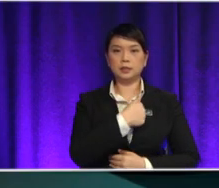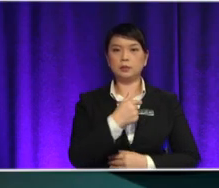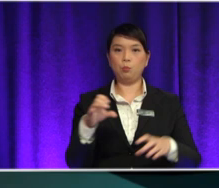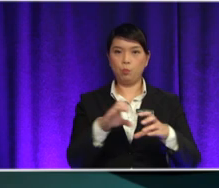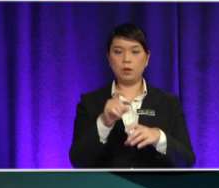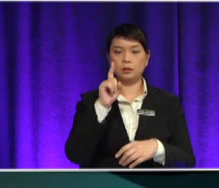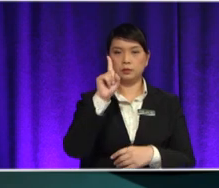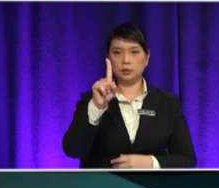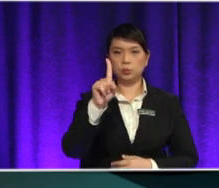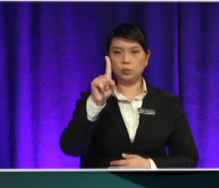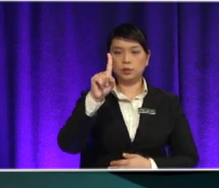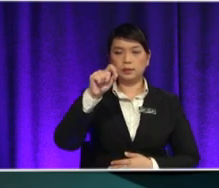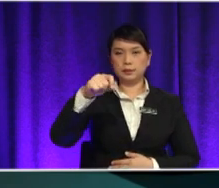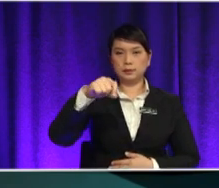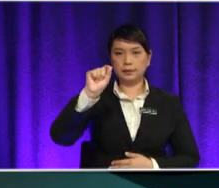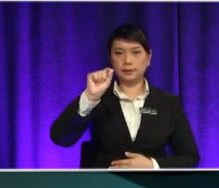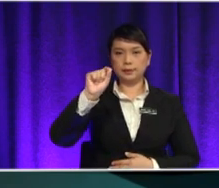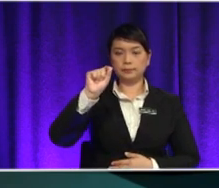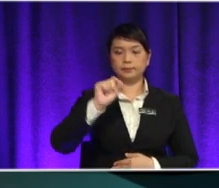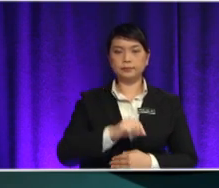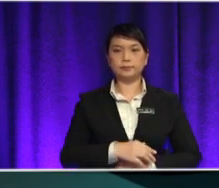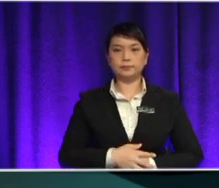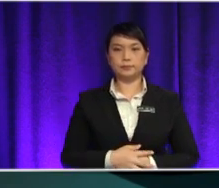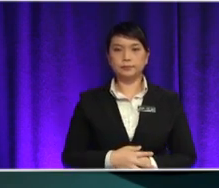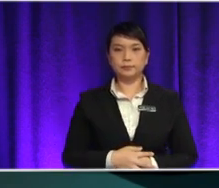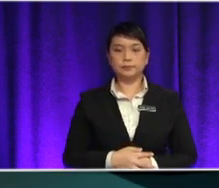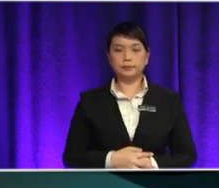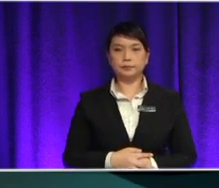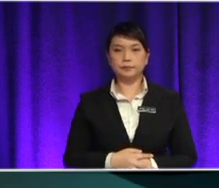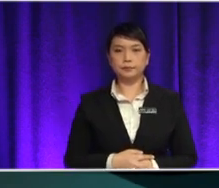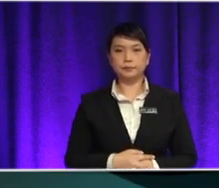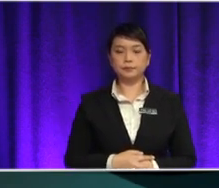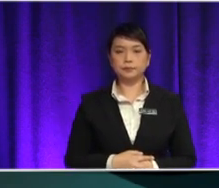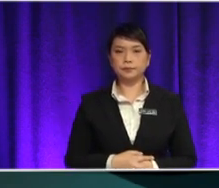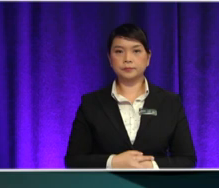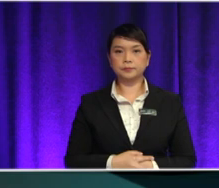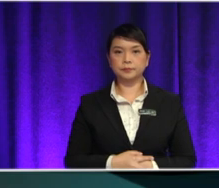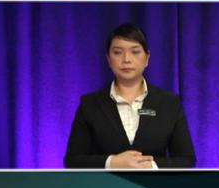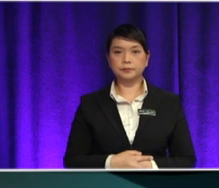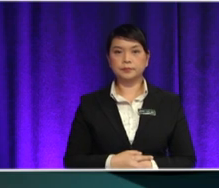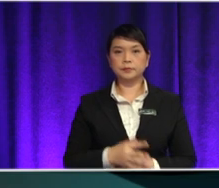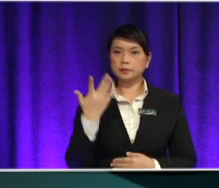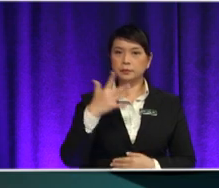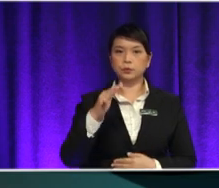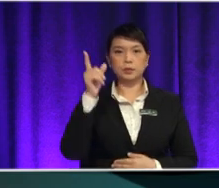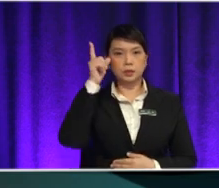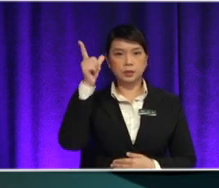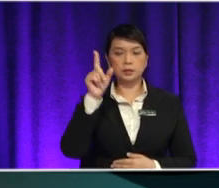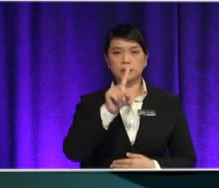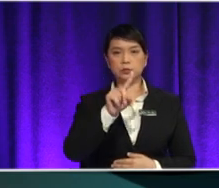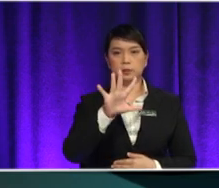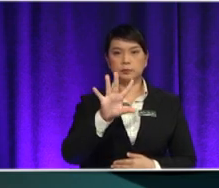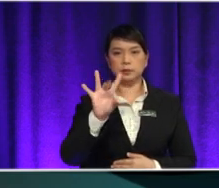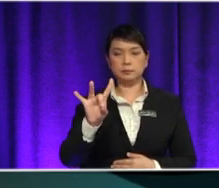kelas 150 hingga 154. Itu langkah pertama. Kemudian kita lihat 158 dan kita akan letak